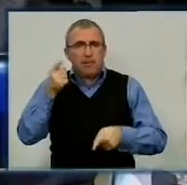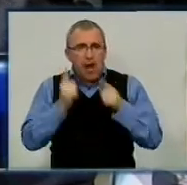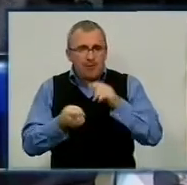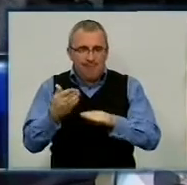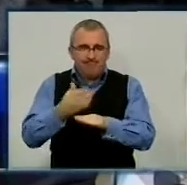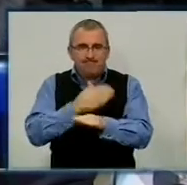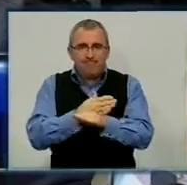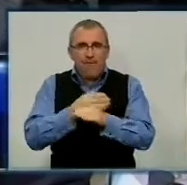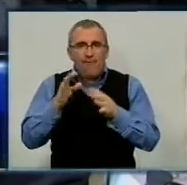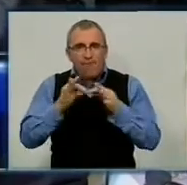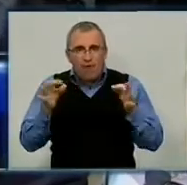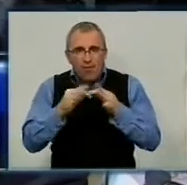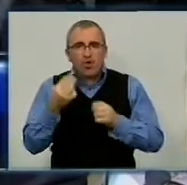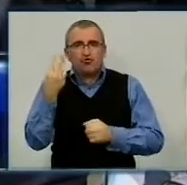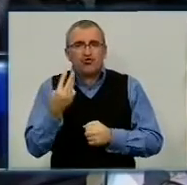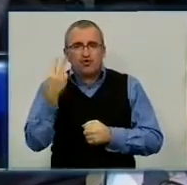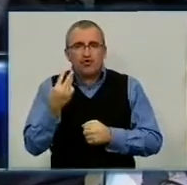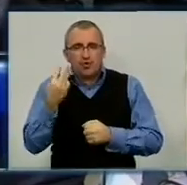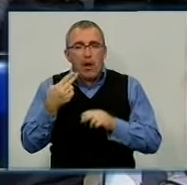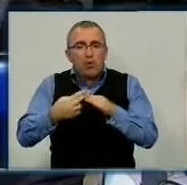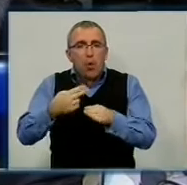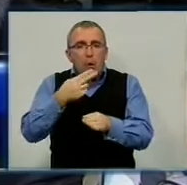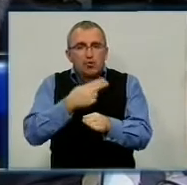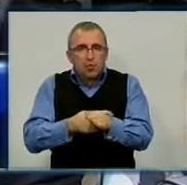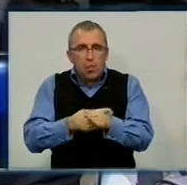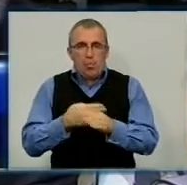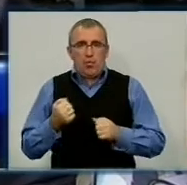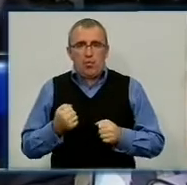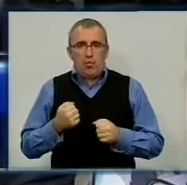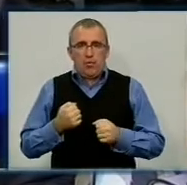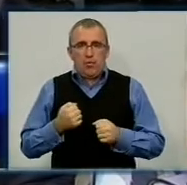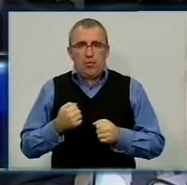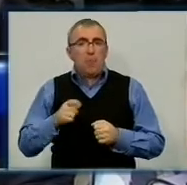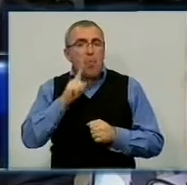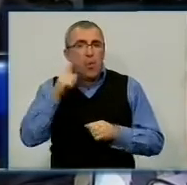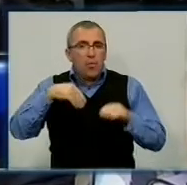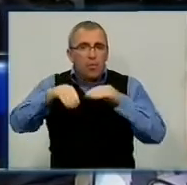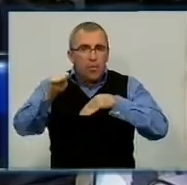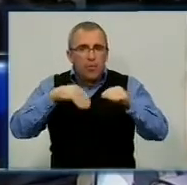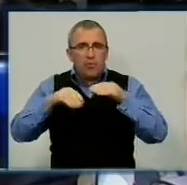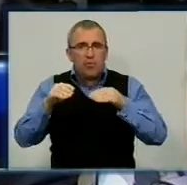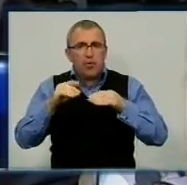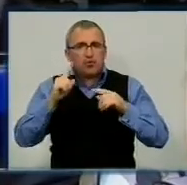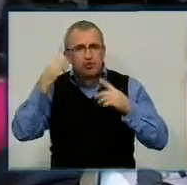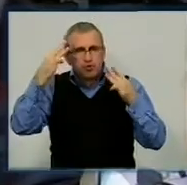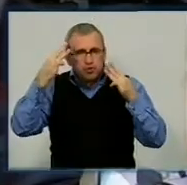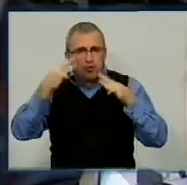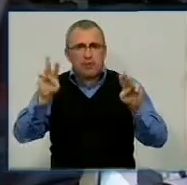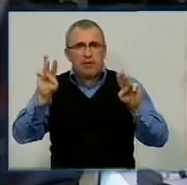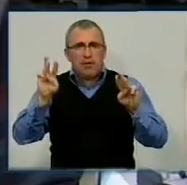волокон берут хорошо шерстяные ангоровые носочки берут ну молоджь берёт более такие современ